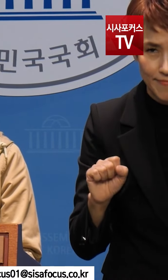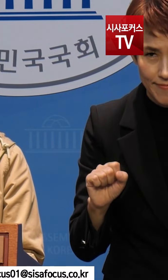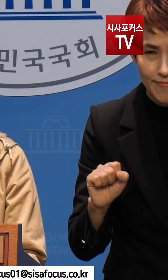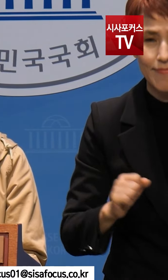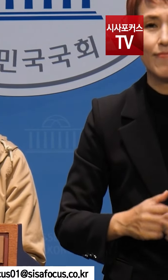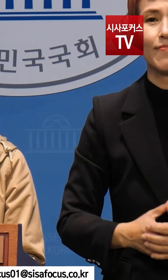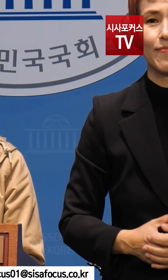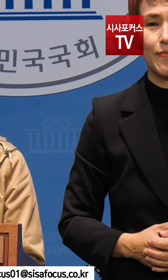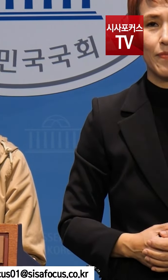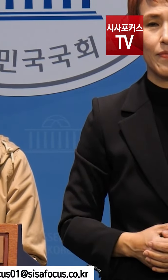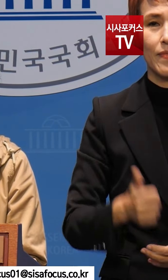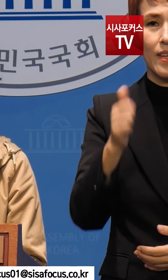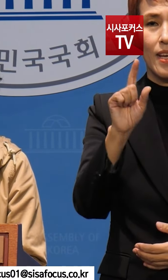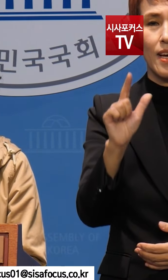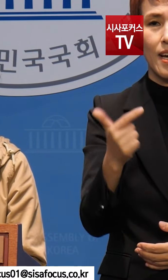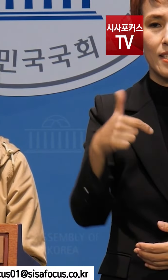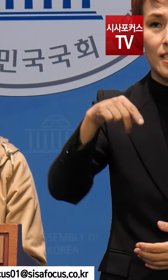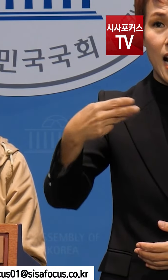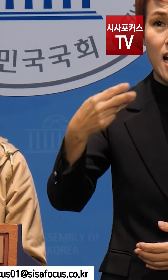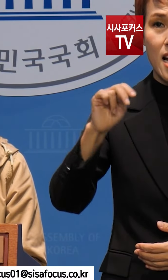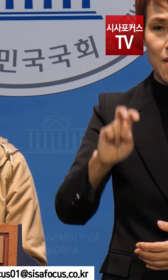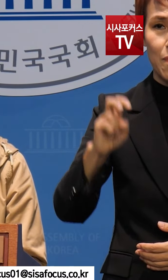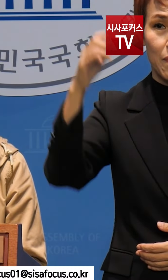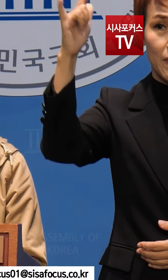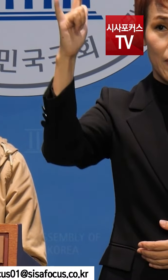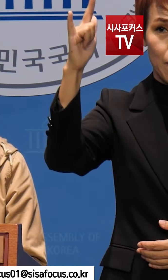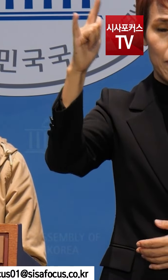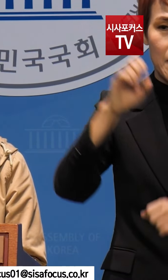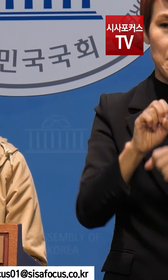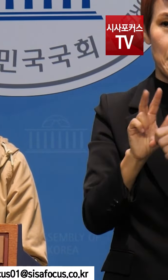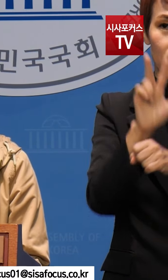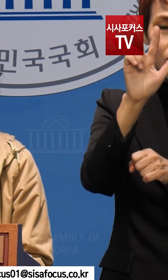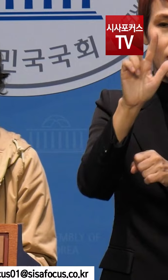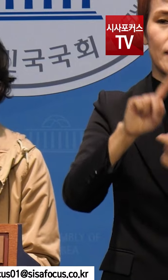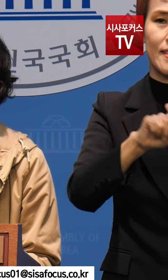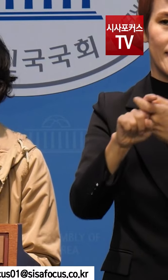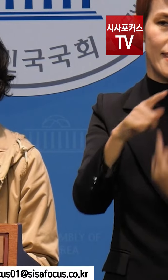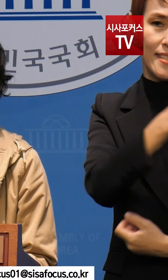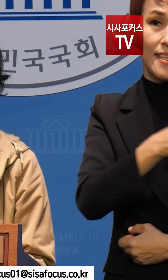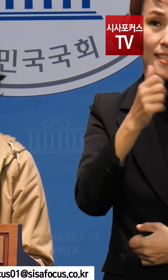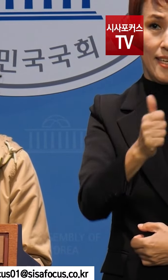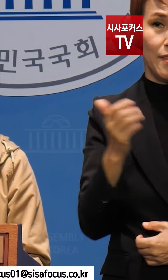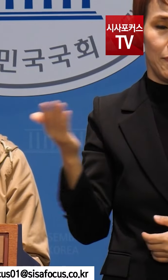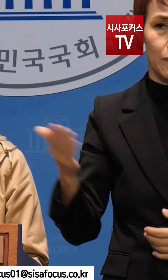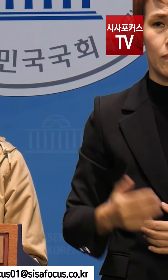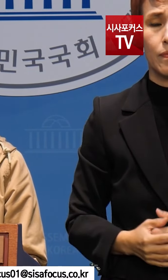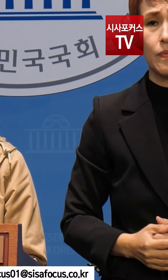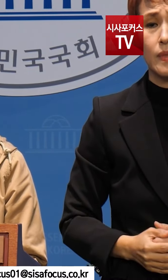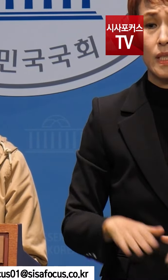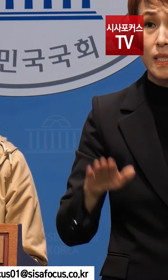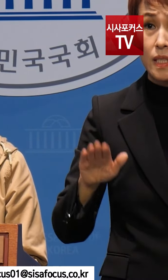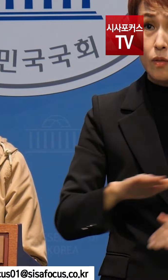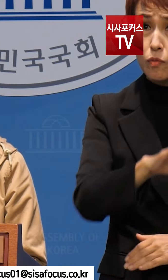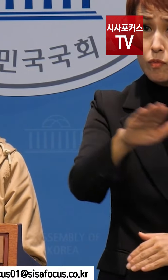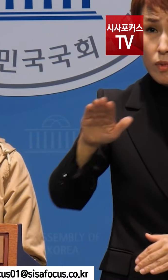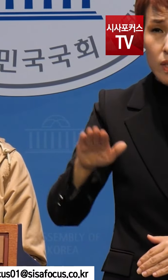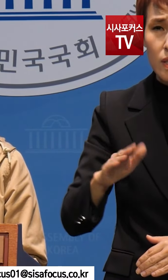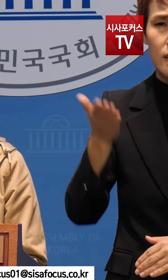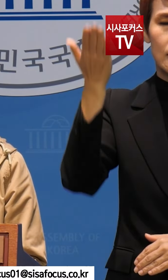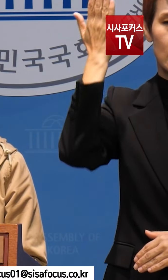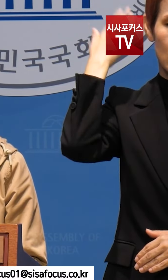안녕하십니까 한살림 햇빛발전 협동조합 이사장 명입니다 우리는 지금 이미 일어난